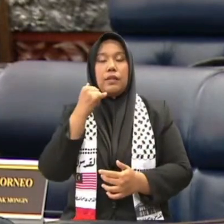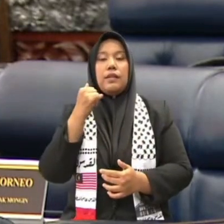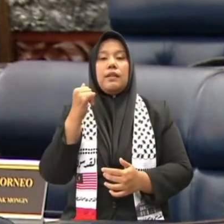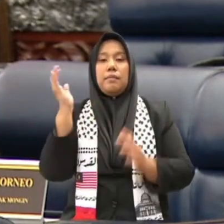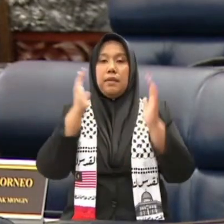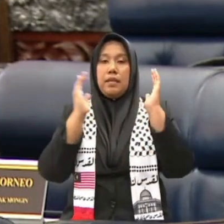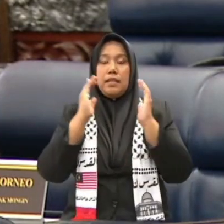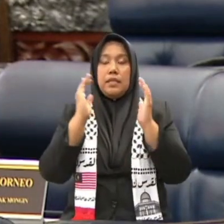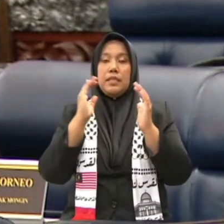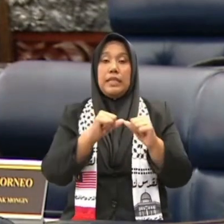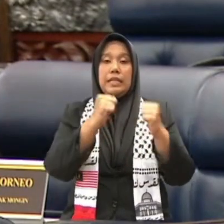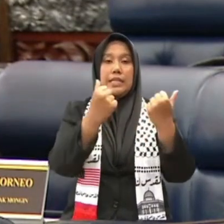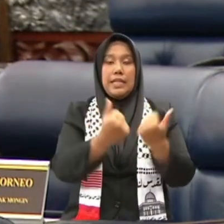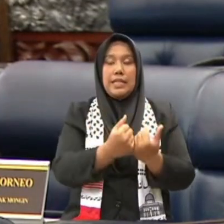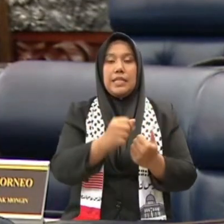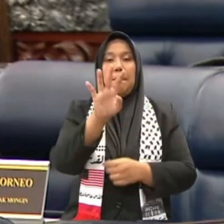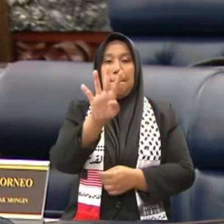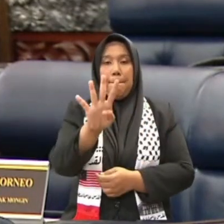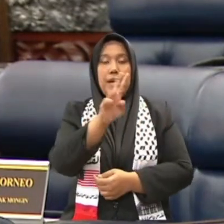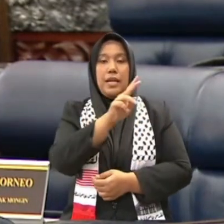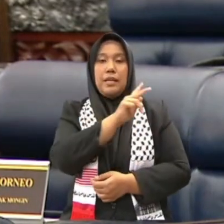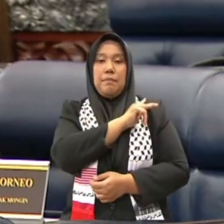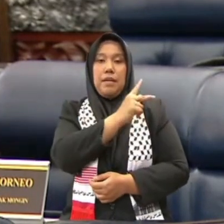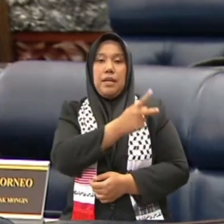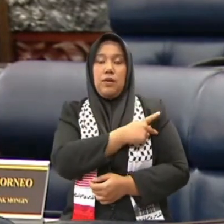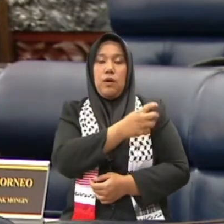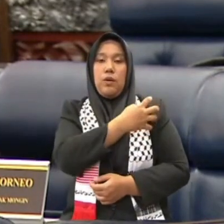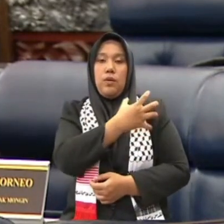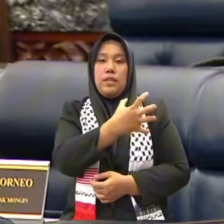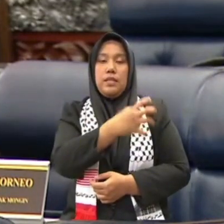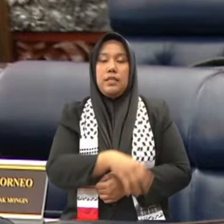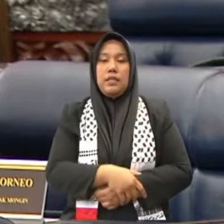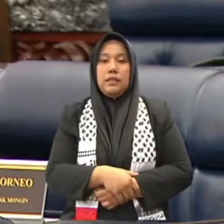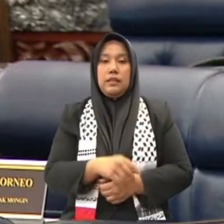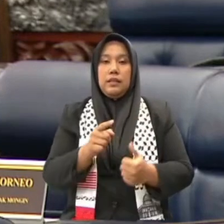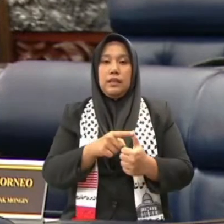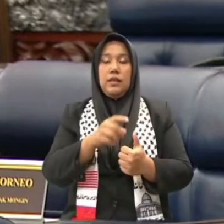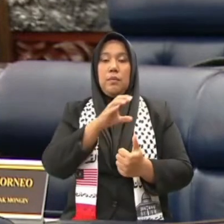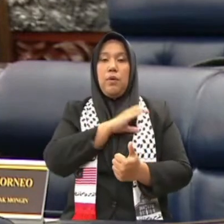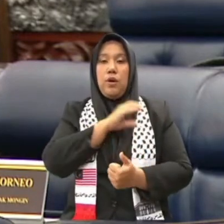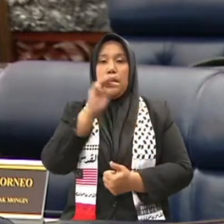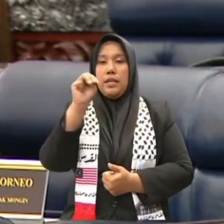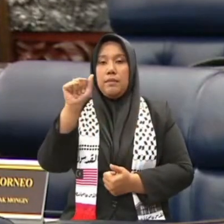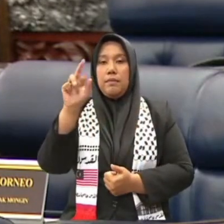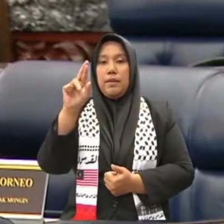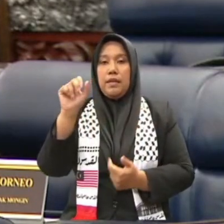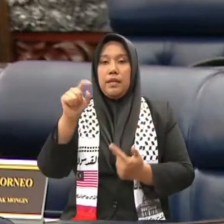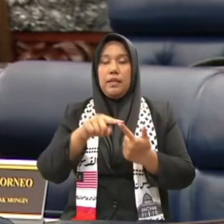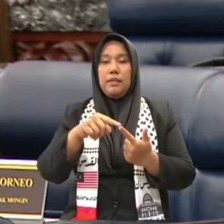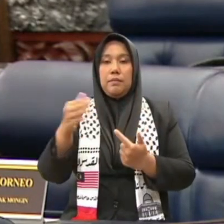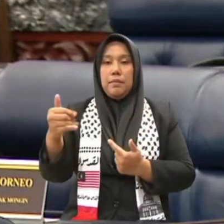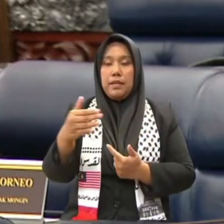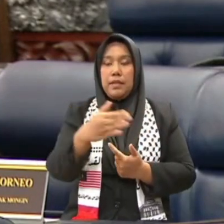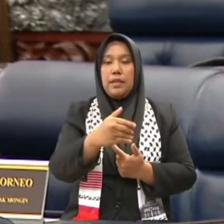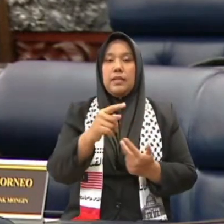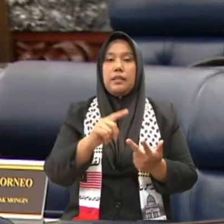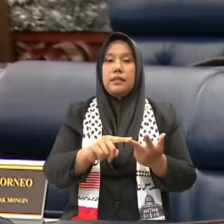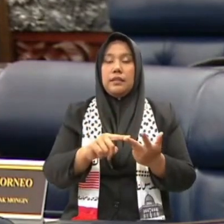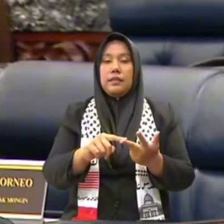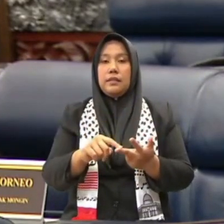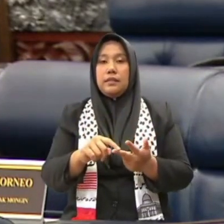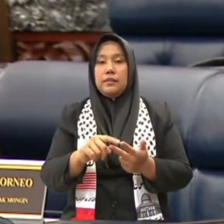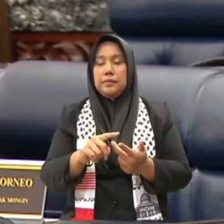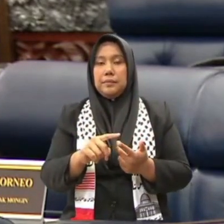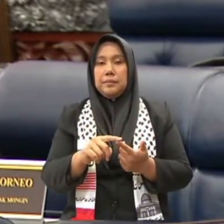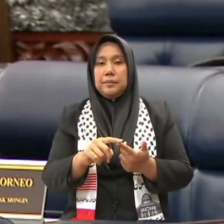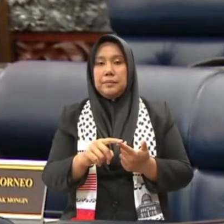agensi penguatkuasa, pihak polis marine, perikanan, agensi penguatkuasa maritim